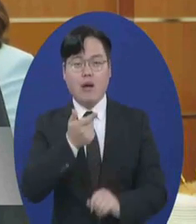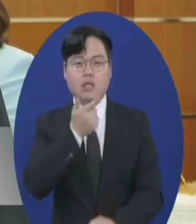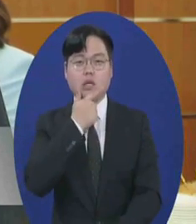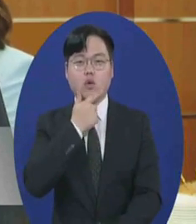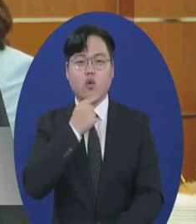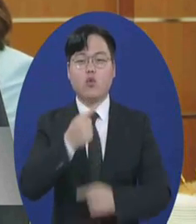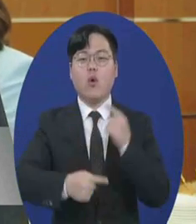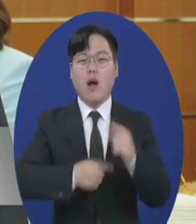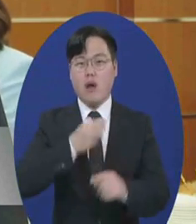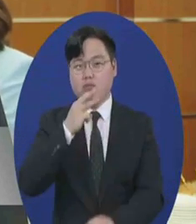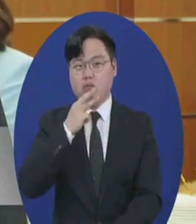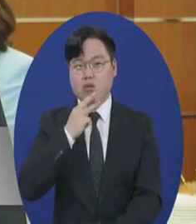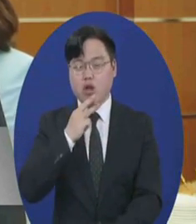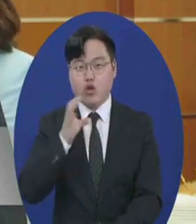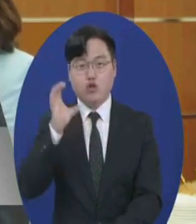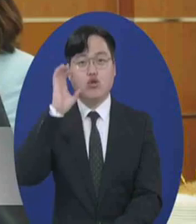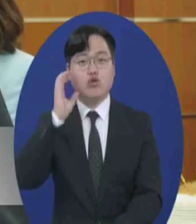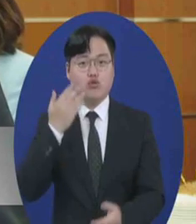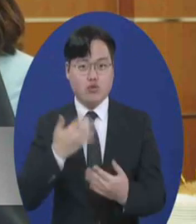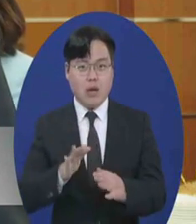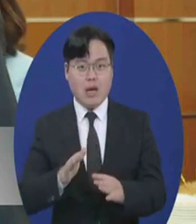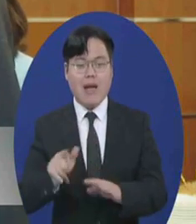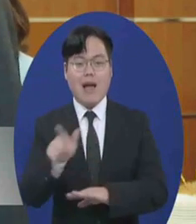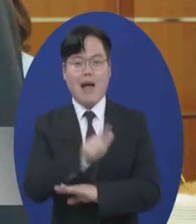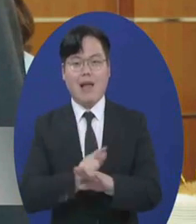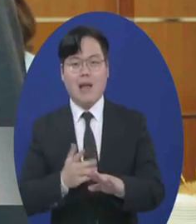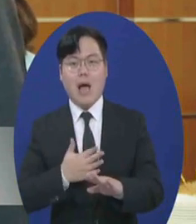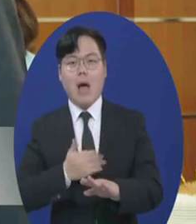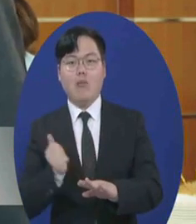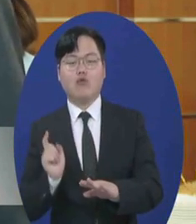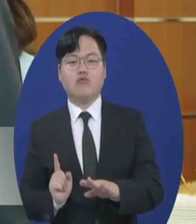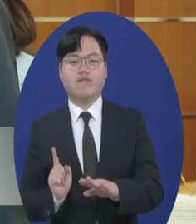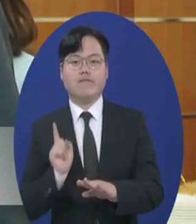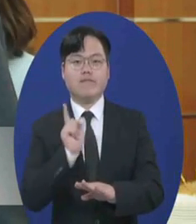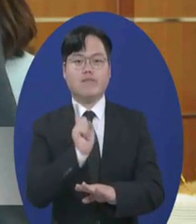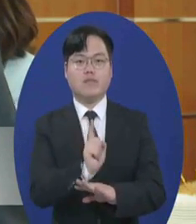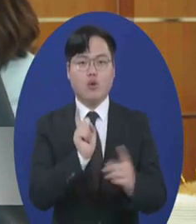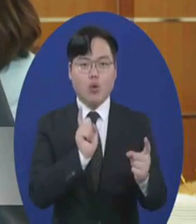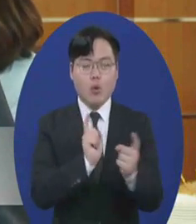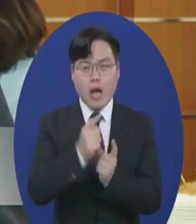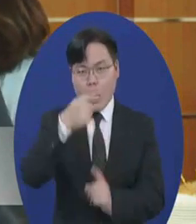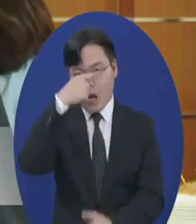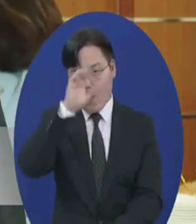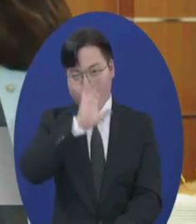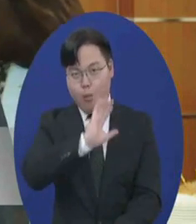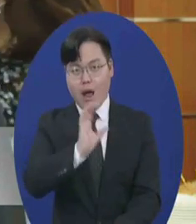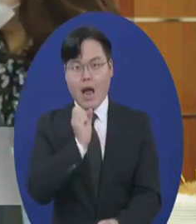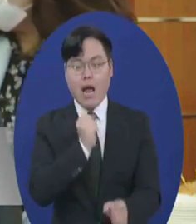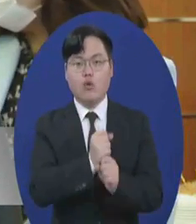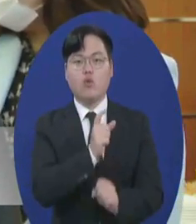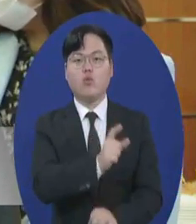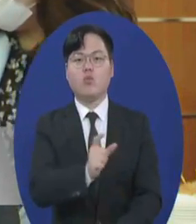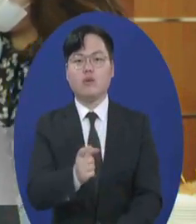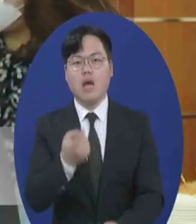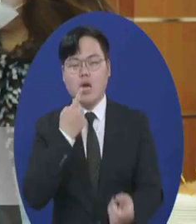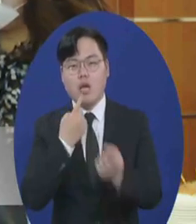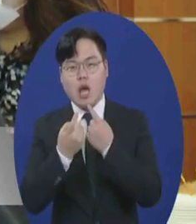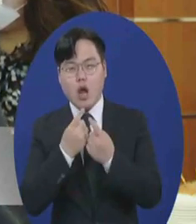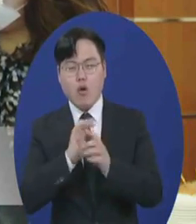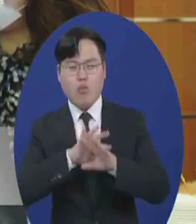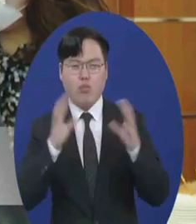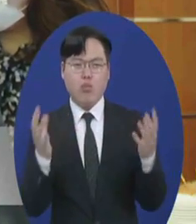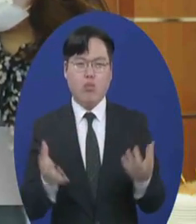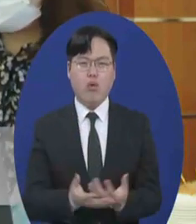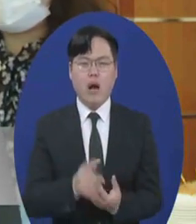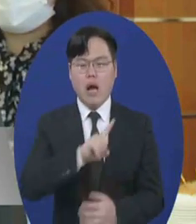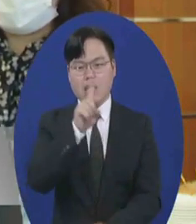байгаа талаар мэдээлүүд авсан. Тэгэхээр яг газар дээр бид хүн осооч үзэж, за эрүүл мэндийн байгууллагын бас ажилтан албан хаагчтай уулзаж ярилцаж